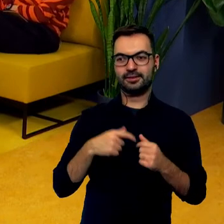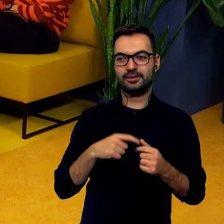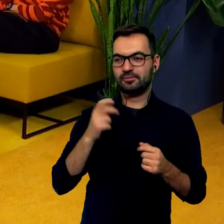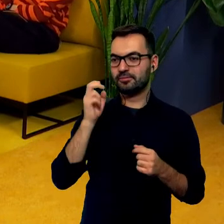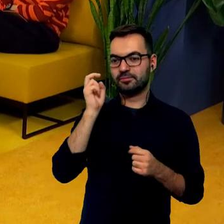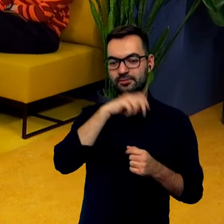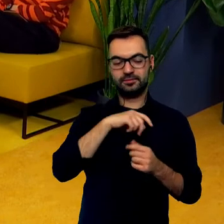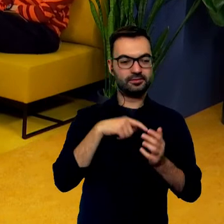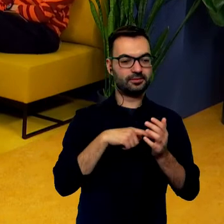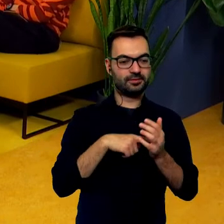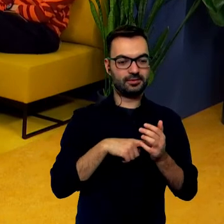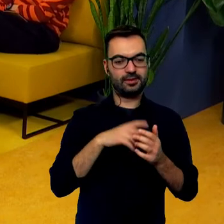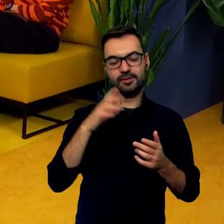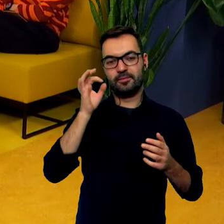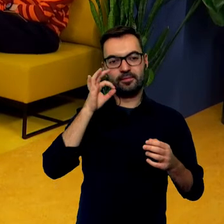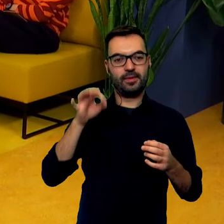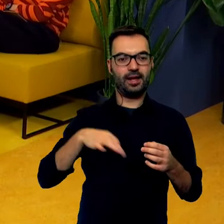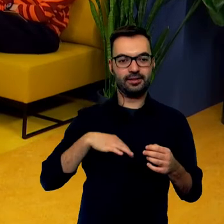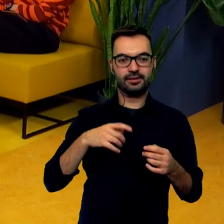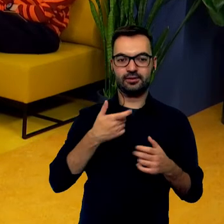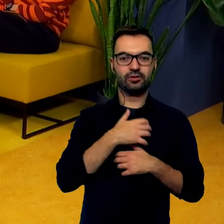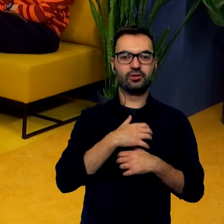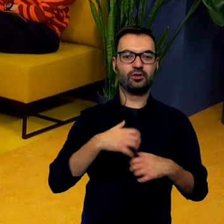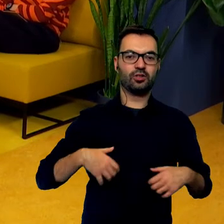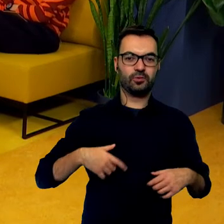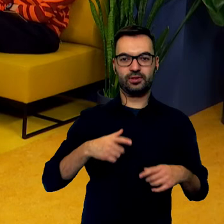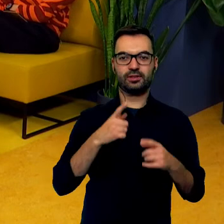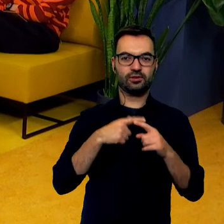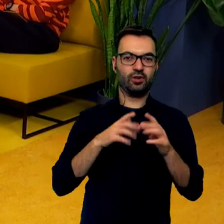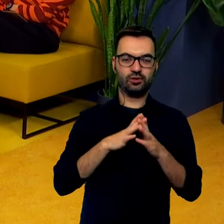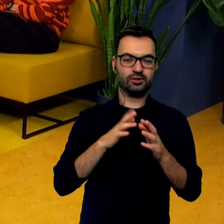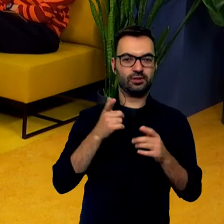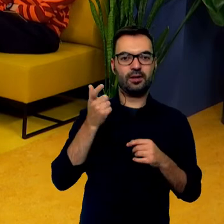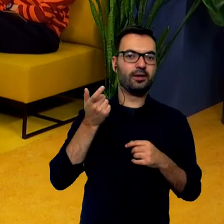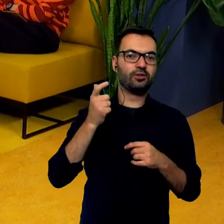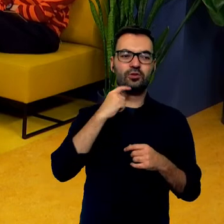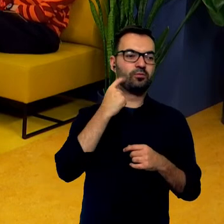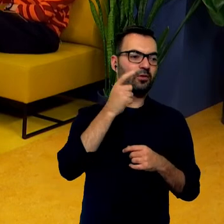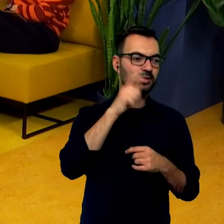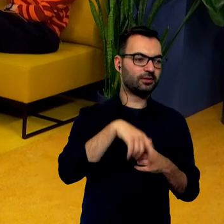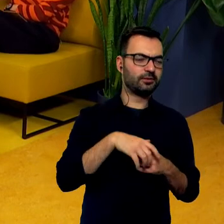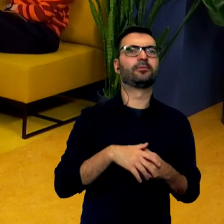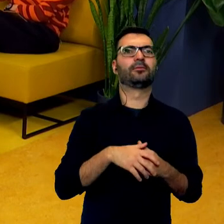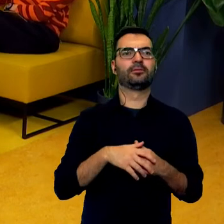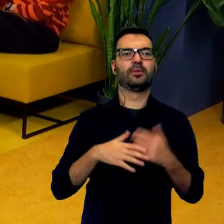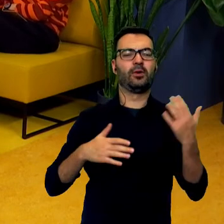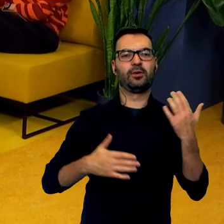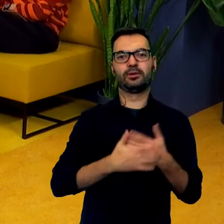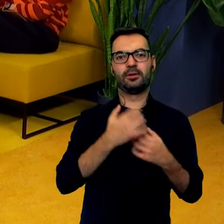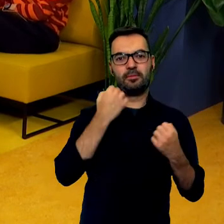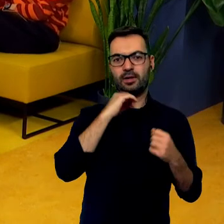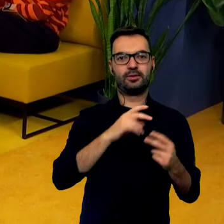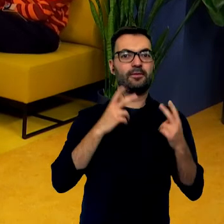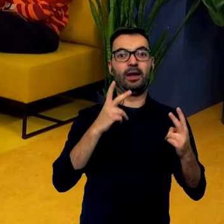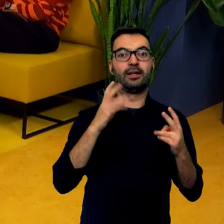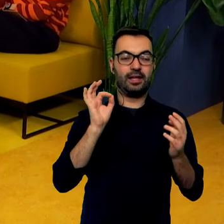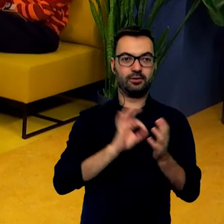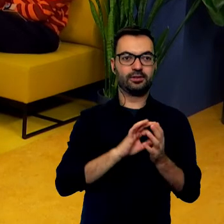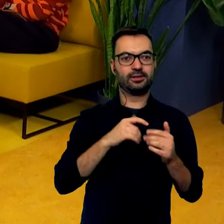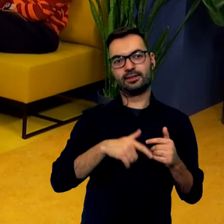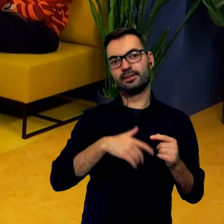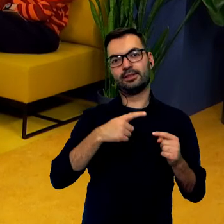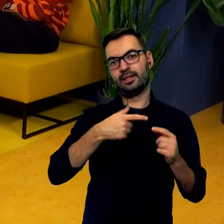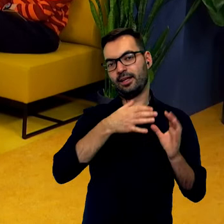To jest niesamowite, że to będzie i pani, która była gospodynią na plebanii, która tak. ci coś w pewnym momencie powiedziała tak. i okazało się, że to było bardzo ważne przez